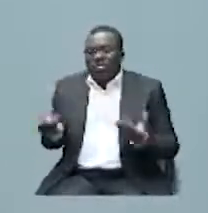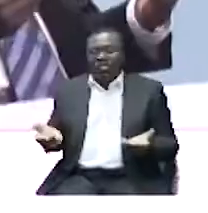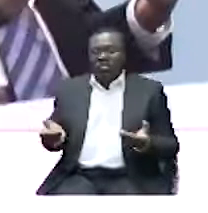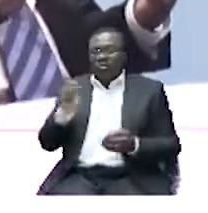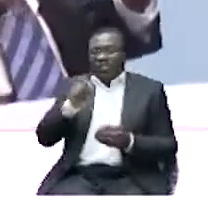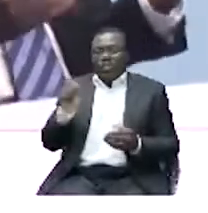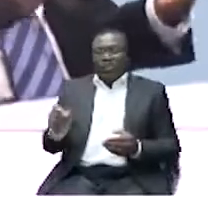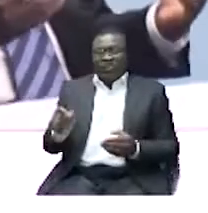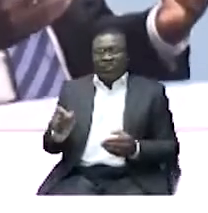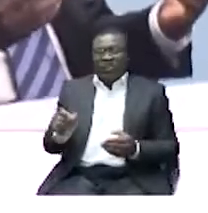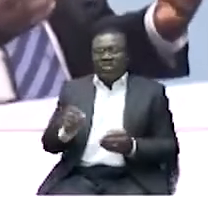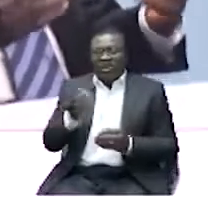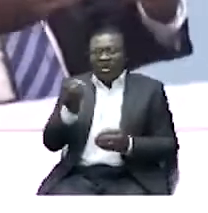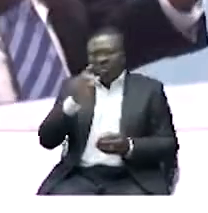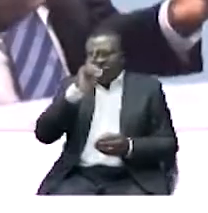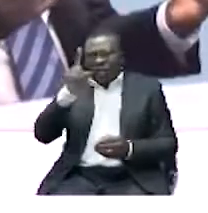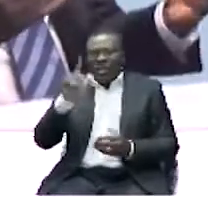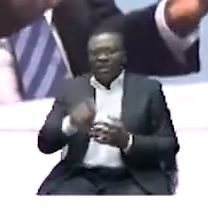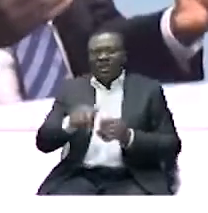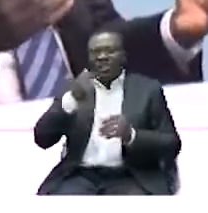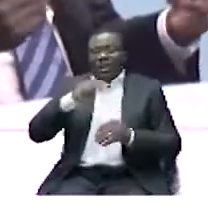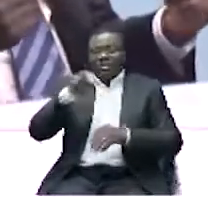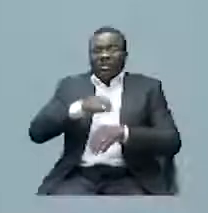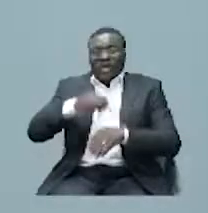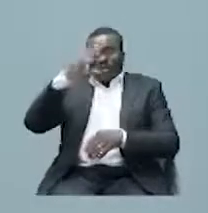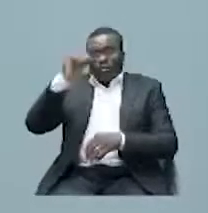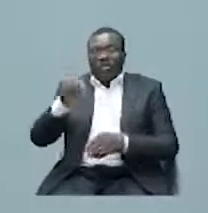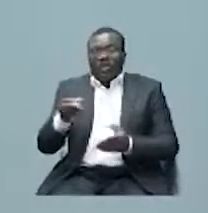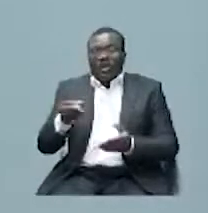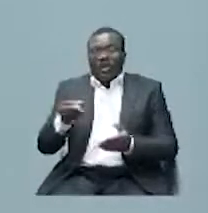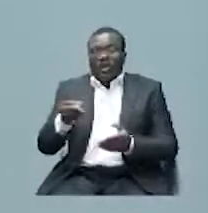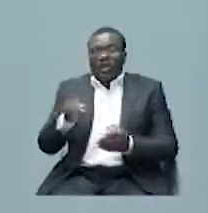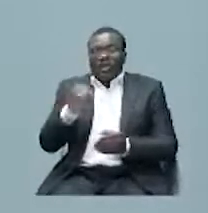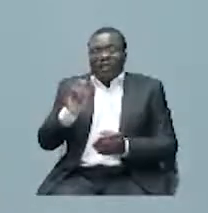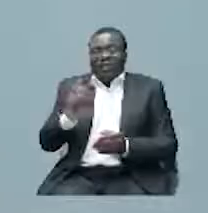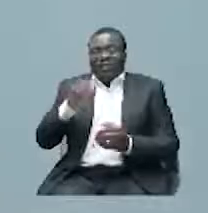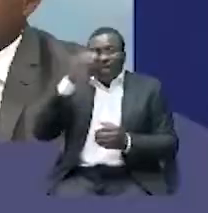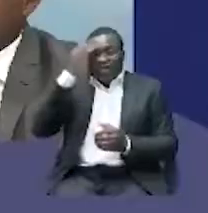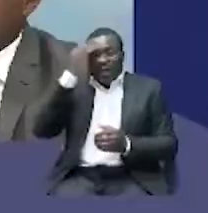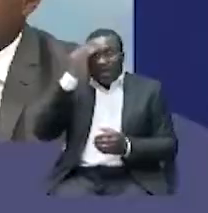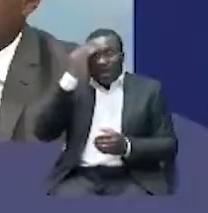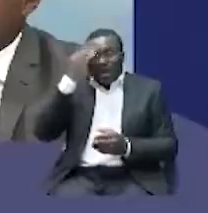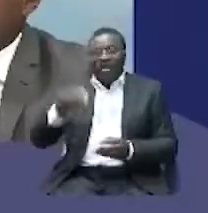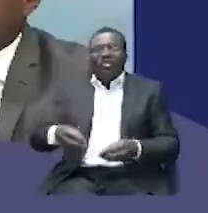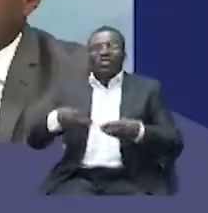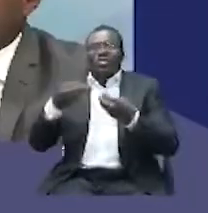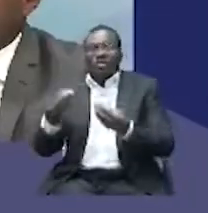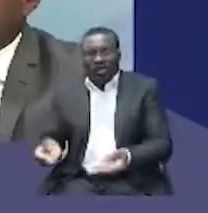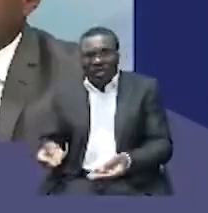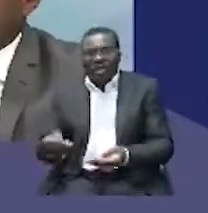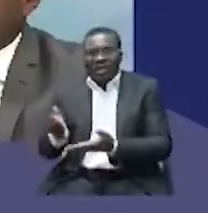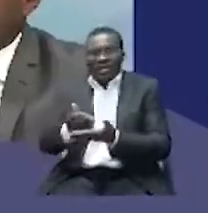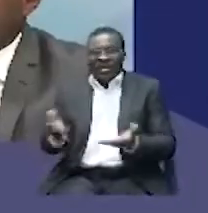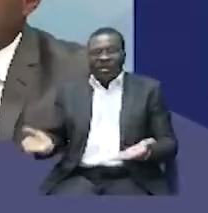Donc, un peu d'intelligence, parce que la nature humaine est complexe et parfois, il faut savoir donner quelque